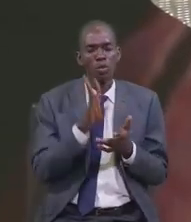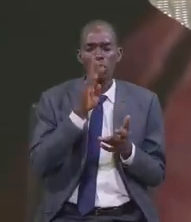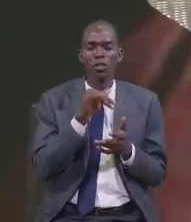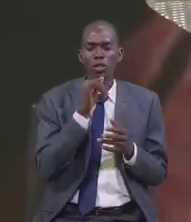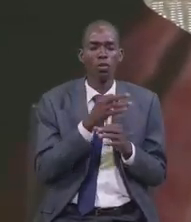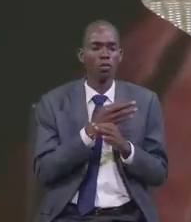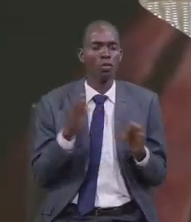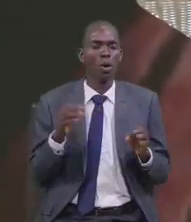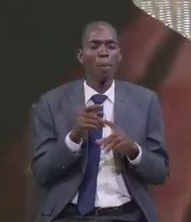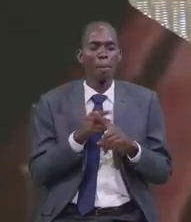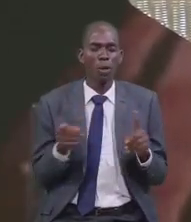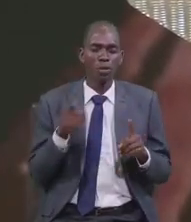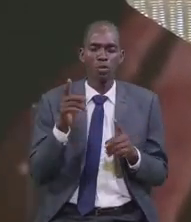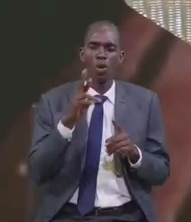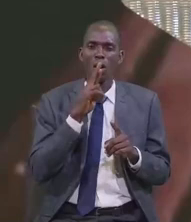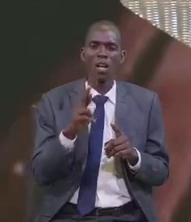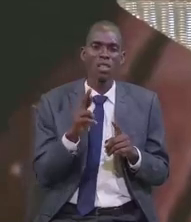tes mots